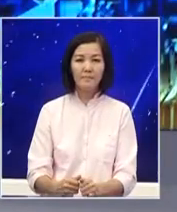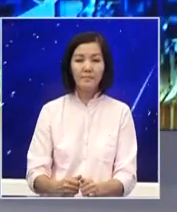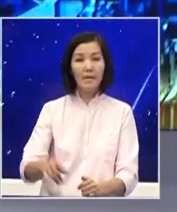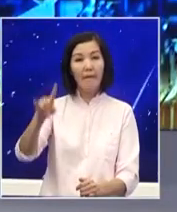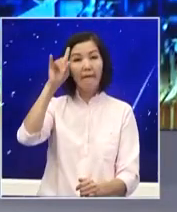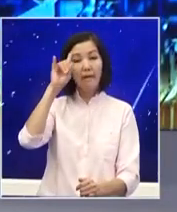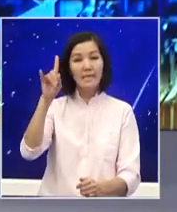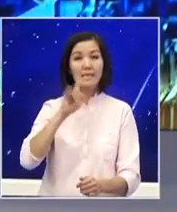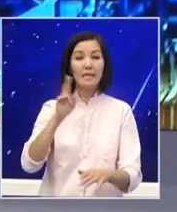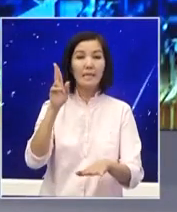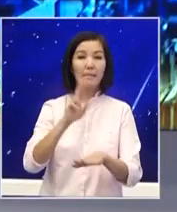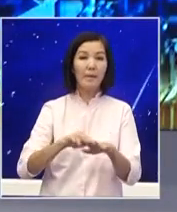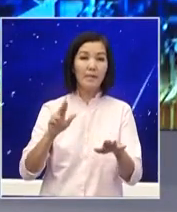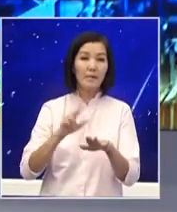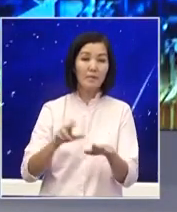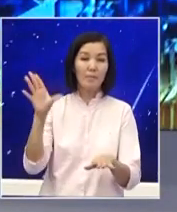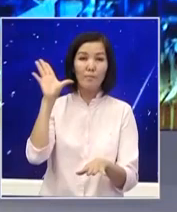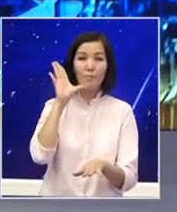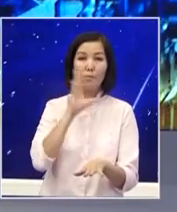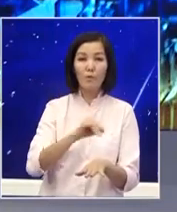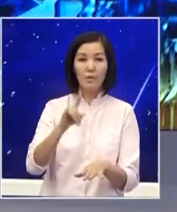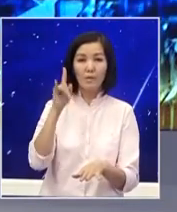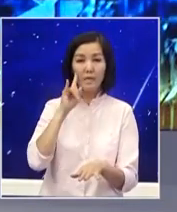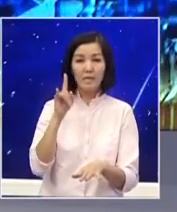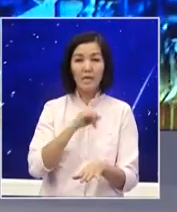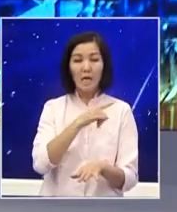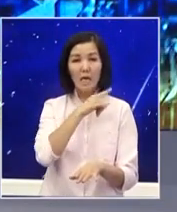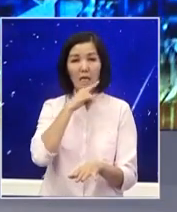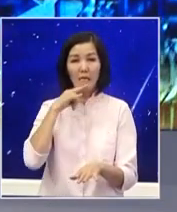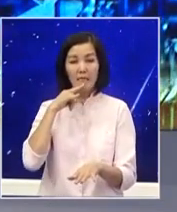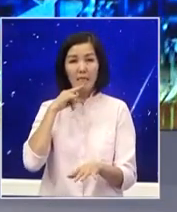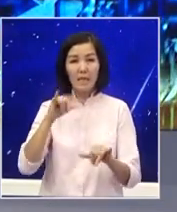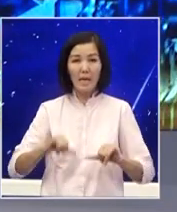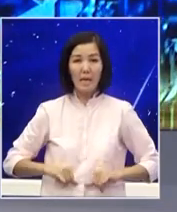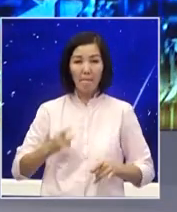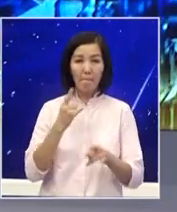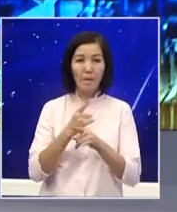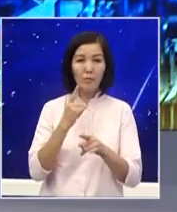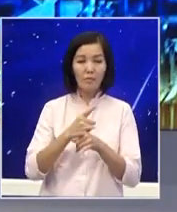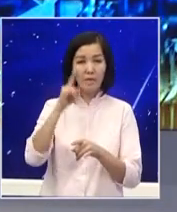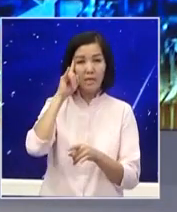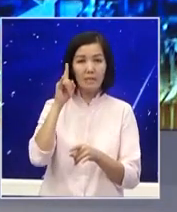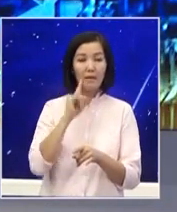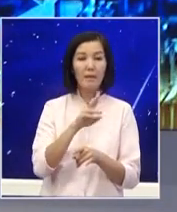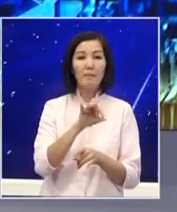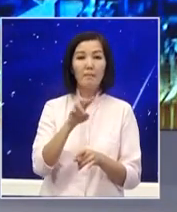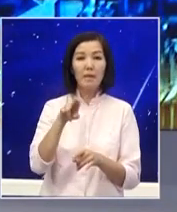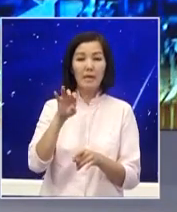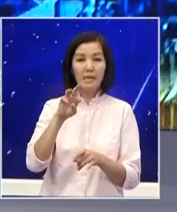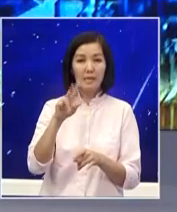казахстанская полиция добилась экстрадиция в казахстан российской мошенницы обманувший казахстанцев на миллиард тенге